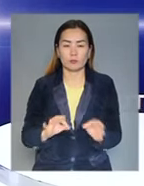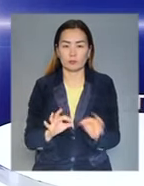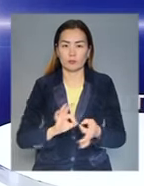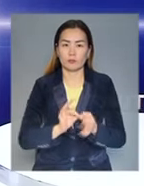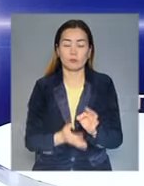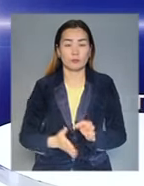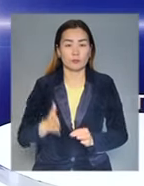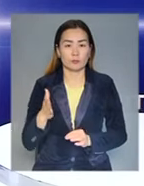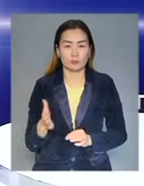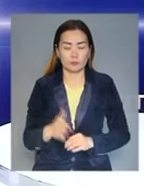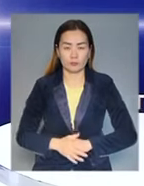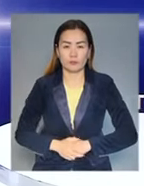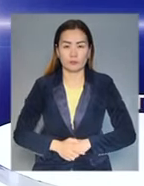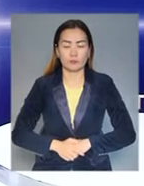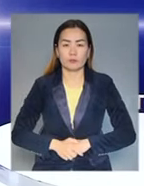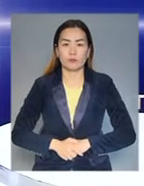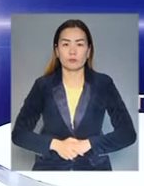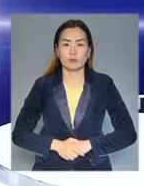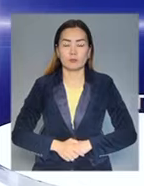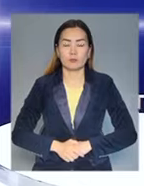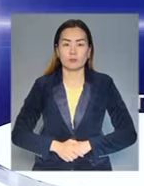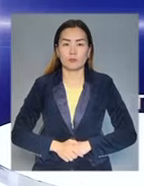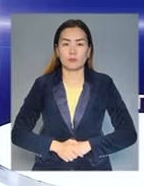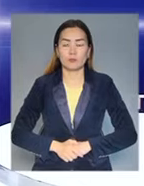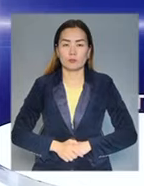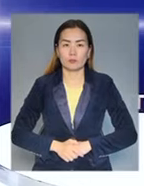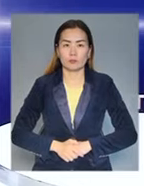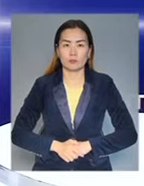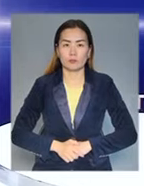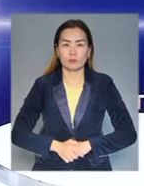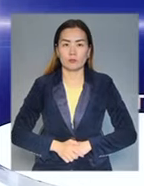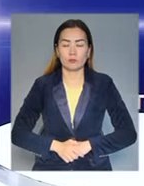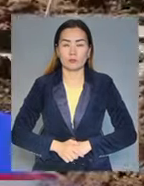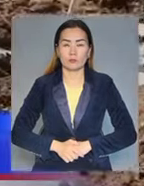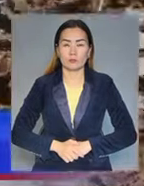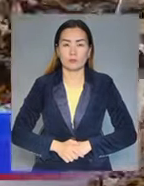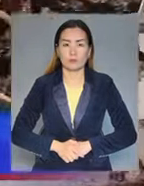әріптесім Нұржол Жақсылық арнайы барып мән-жайды біліп қайтты. Толығырақ келесі сюжетте.